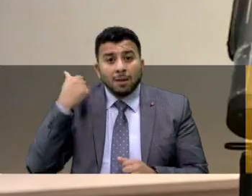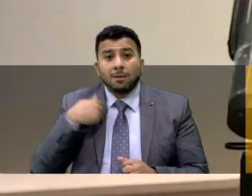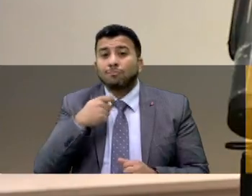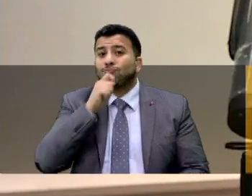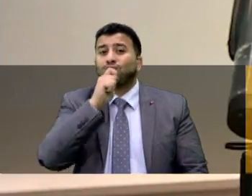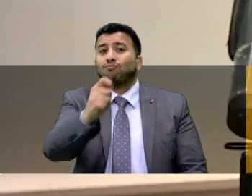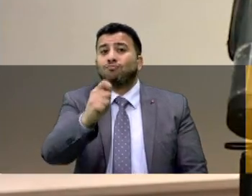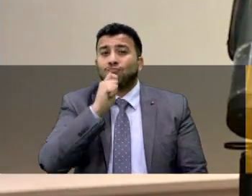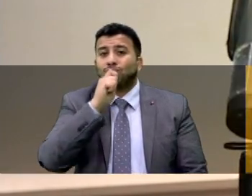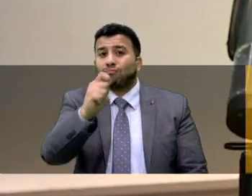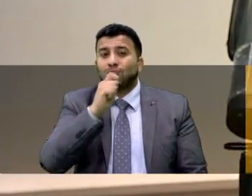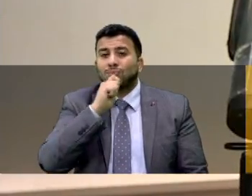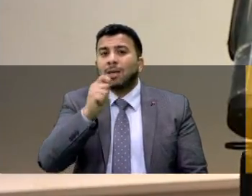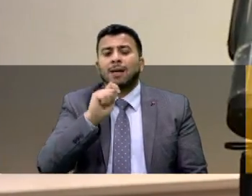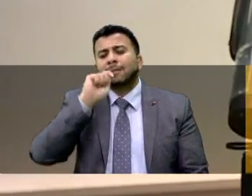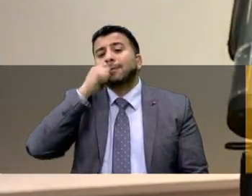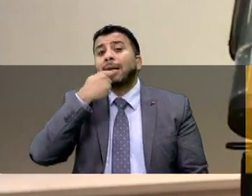مراسل سري.